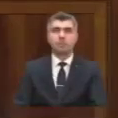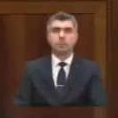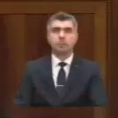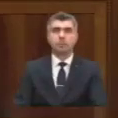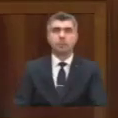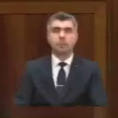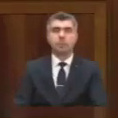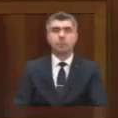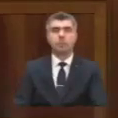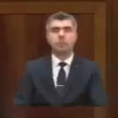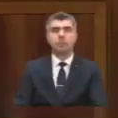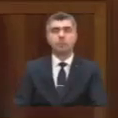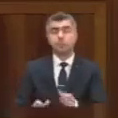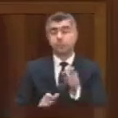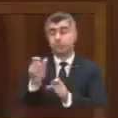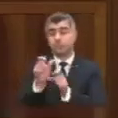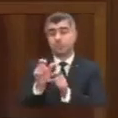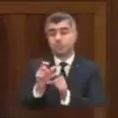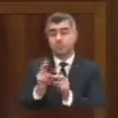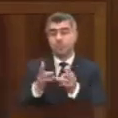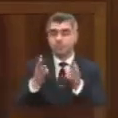سيدات والسادة النواب، من فضلكم